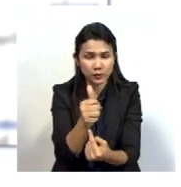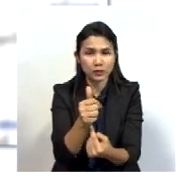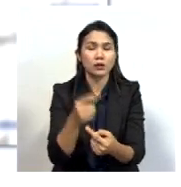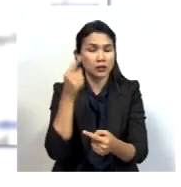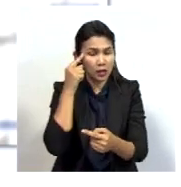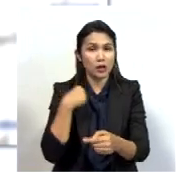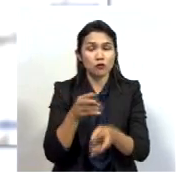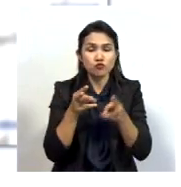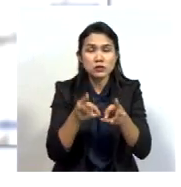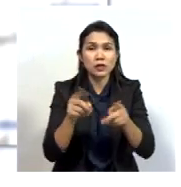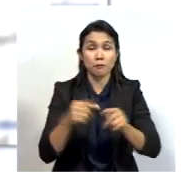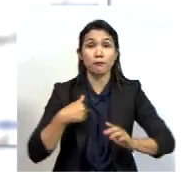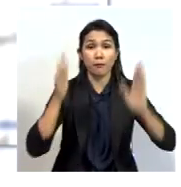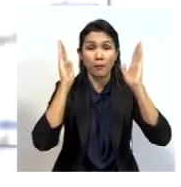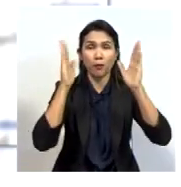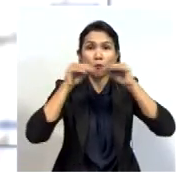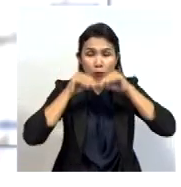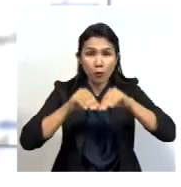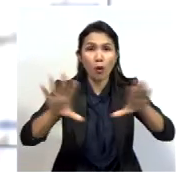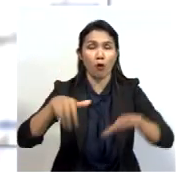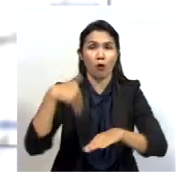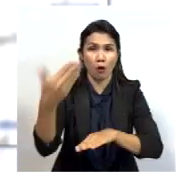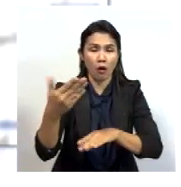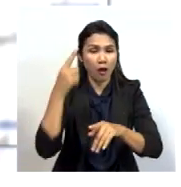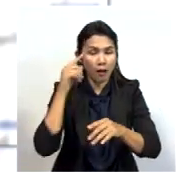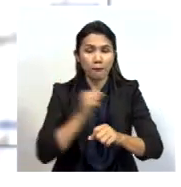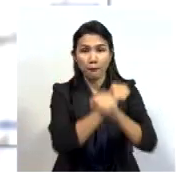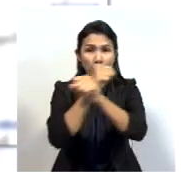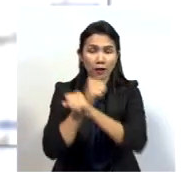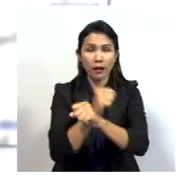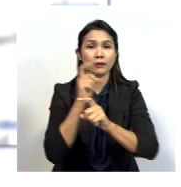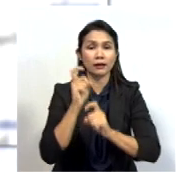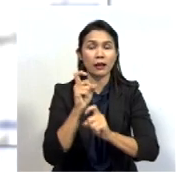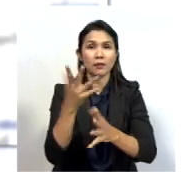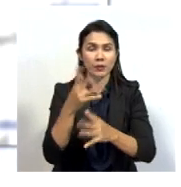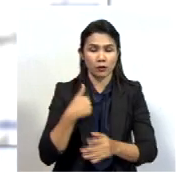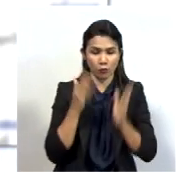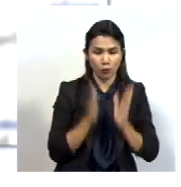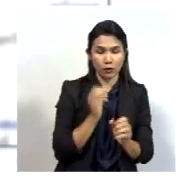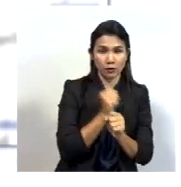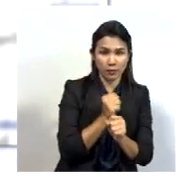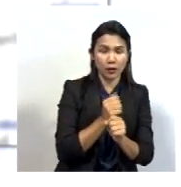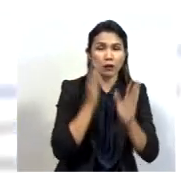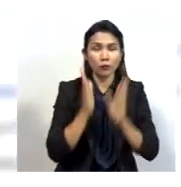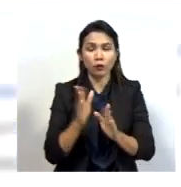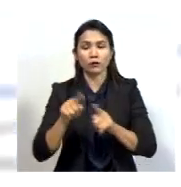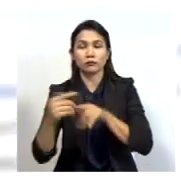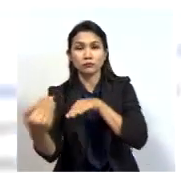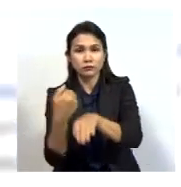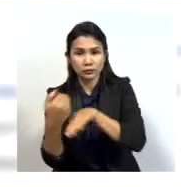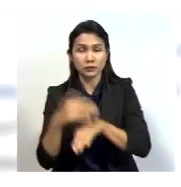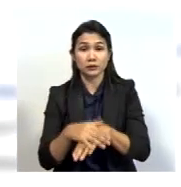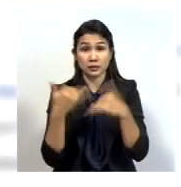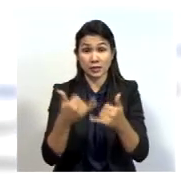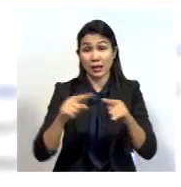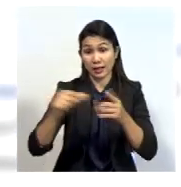ใช้มาตรการประชาสัมพันธ์เพื่อให้เกิดความปลอดภัยสูงสุดทั้งกับประชาชนและผู้ปฏิบัติหน้าที่สำหรับการดำเนินการปรับรูป